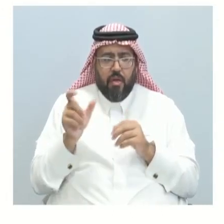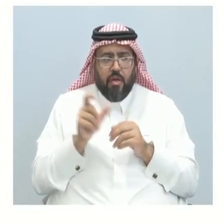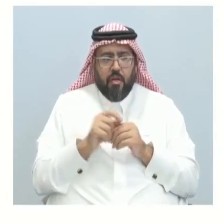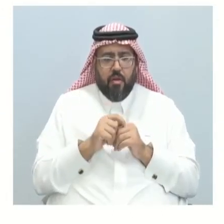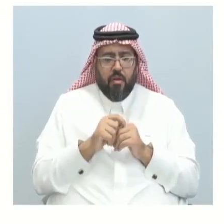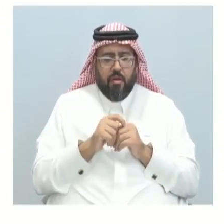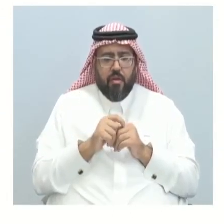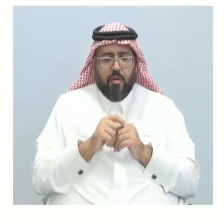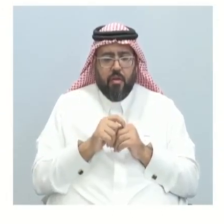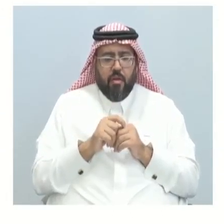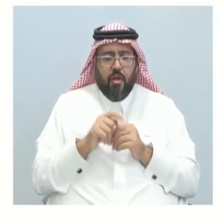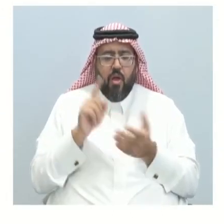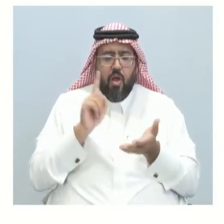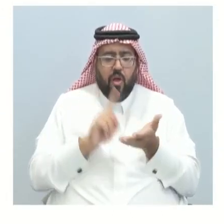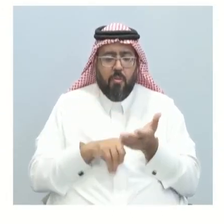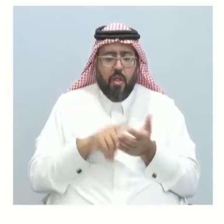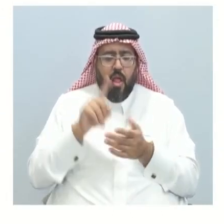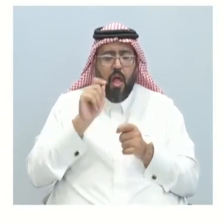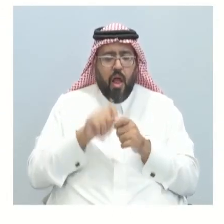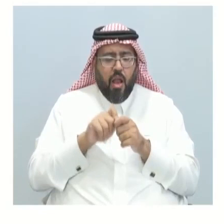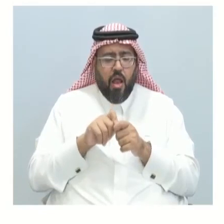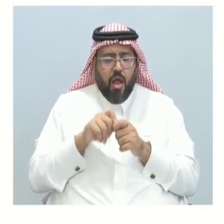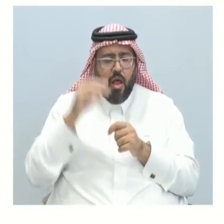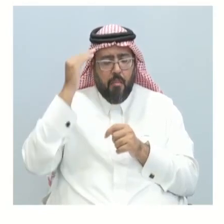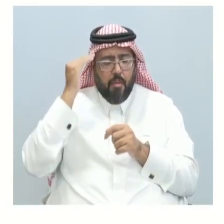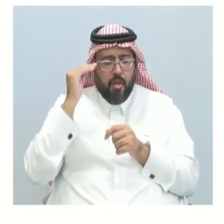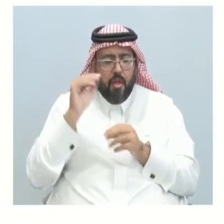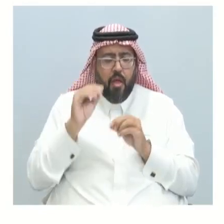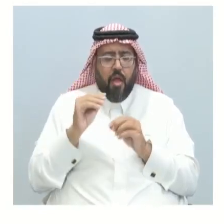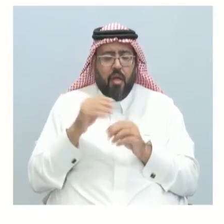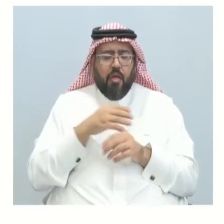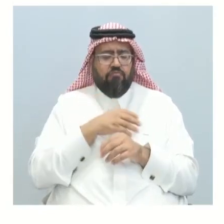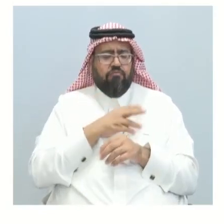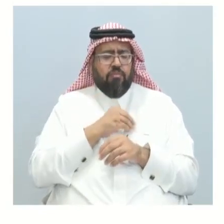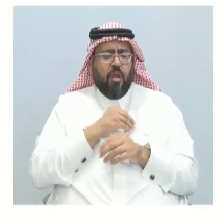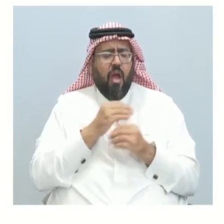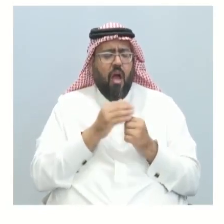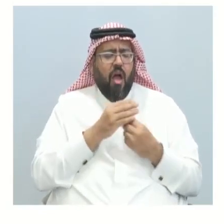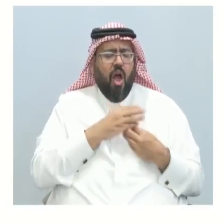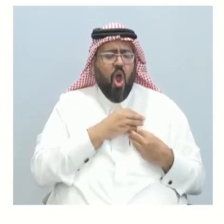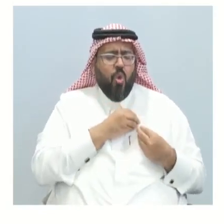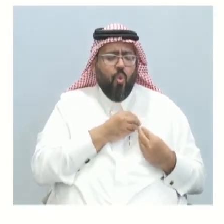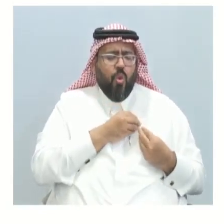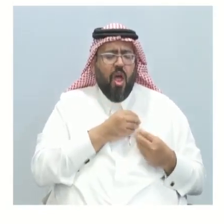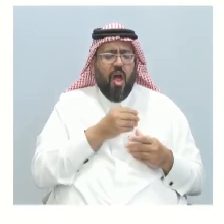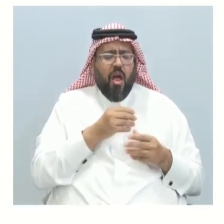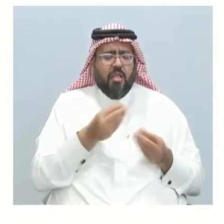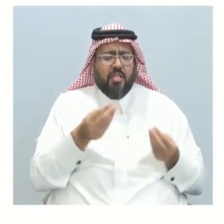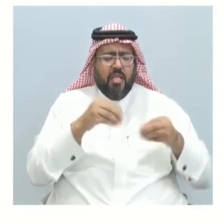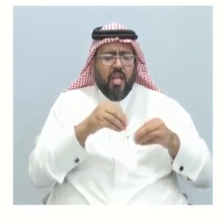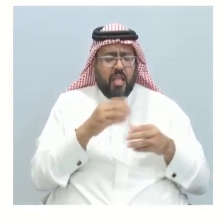وارشاداته من حكمه الله في خلق المراه ان جعلها ذات عاطفه وحنو وشفقه اكثر من